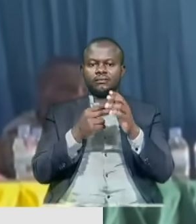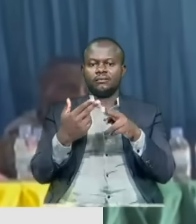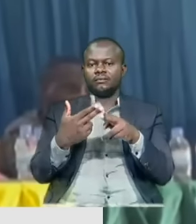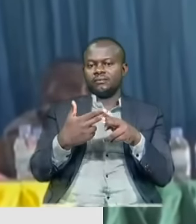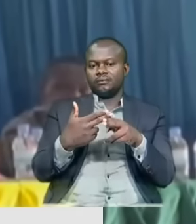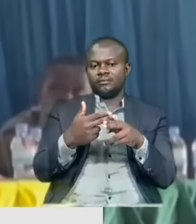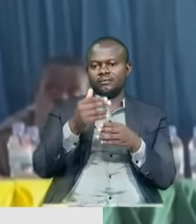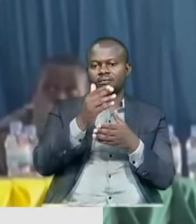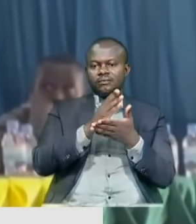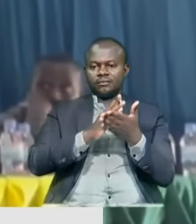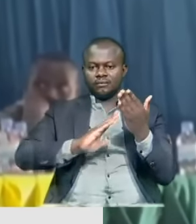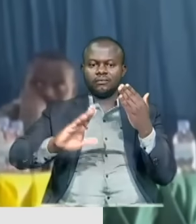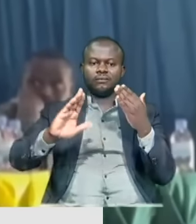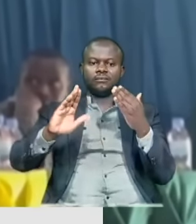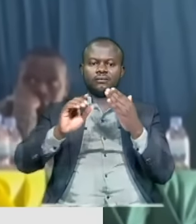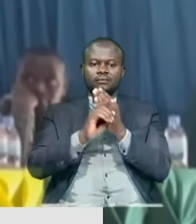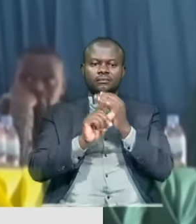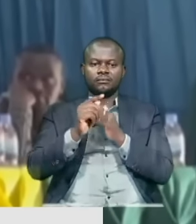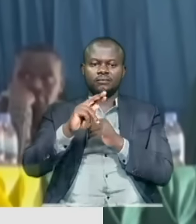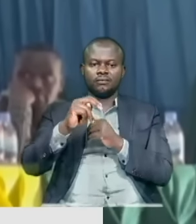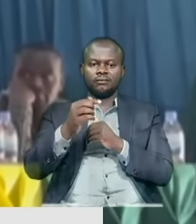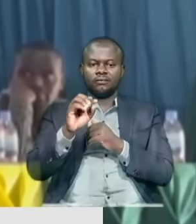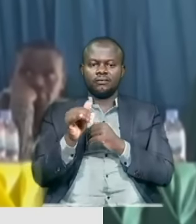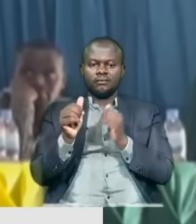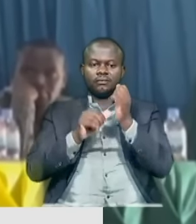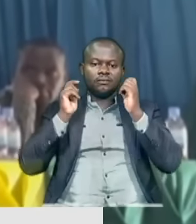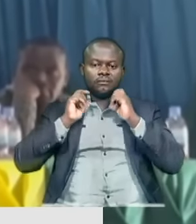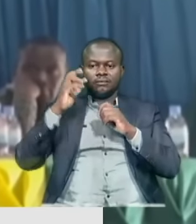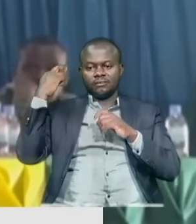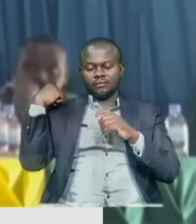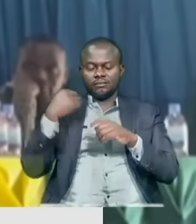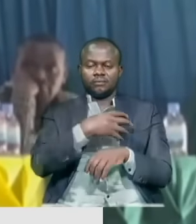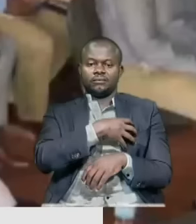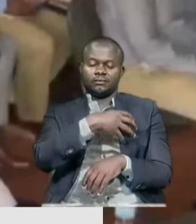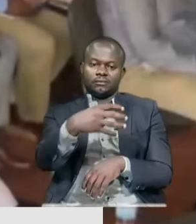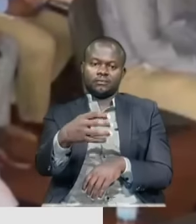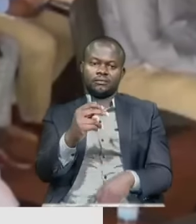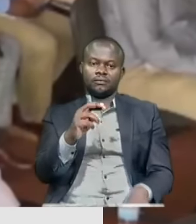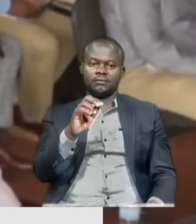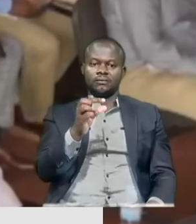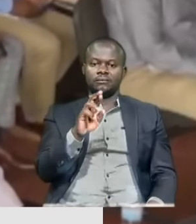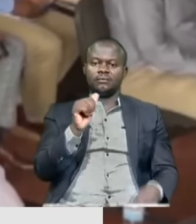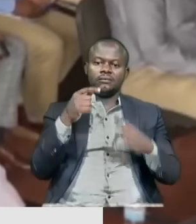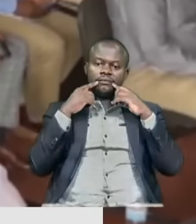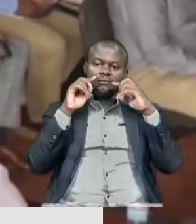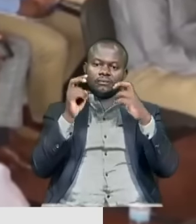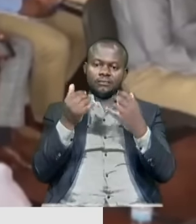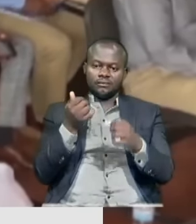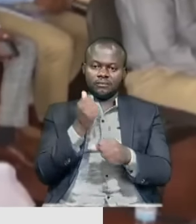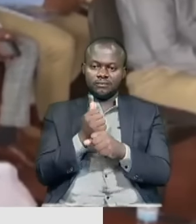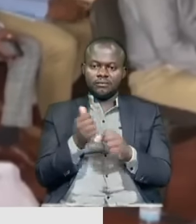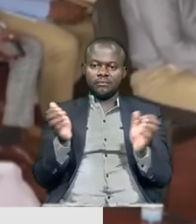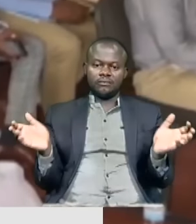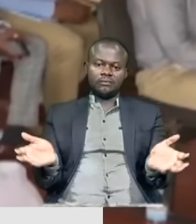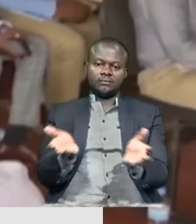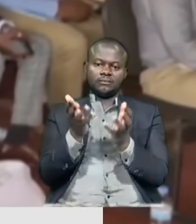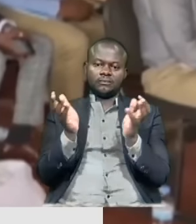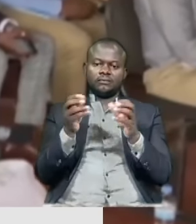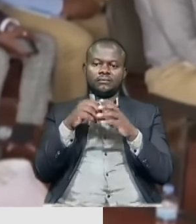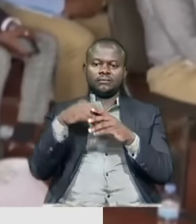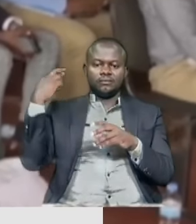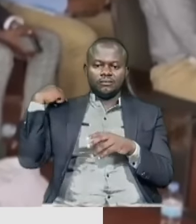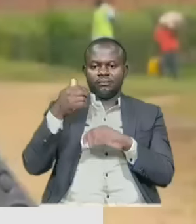cya kabiri cy'ingo zose ziri muri Karongi Visi Meya ushinzwe ubukungu Niragire Theophile atangaza ko bikiri gukorwa ari ubukangurambaga mu